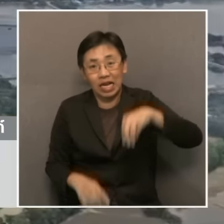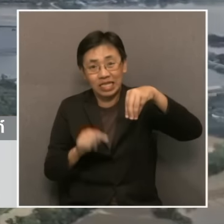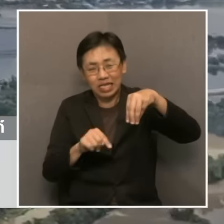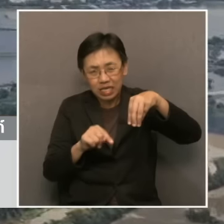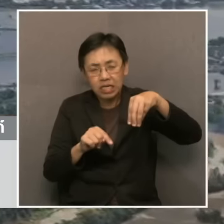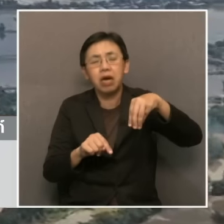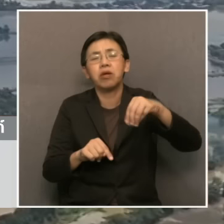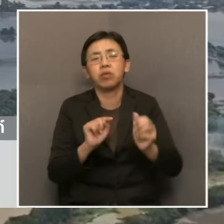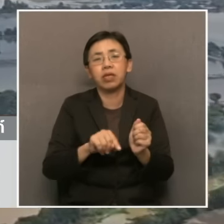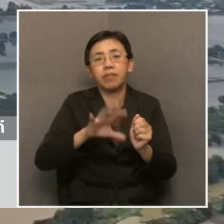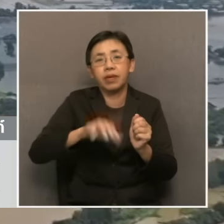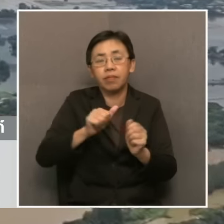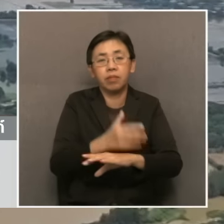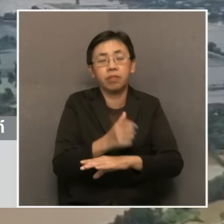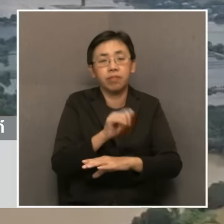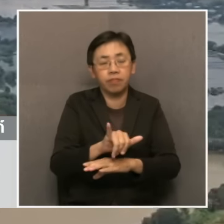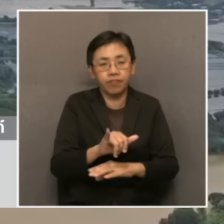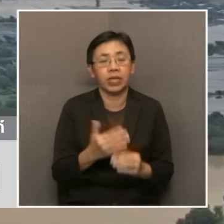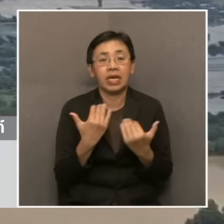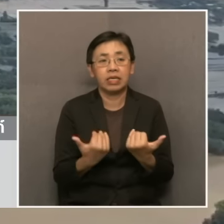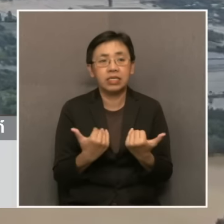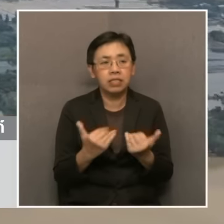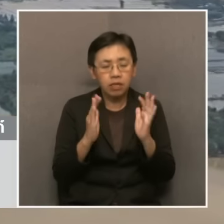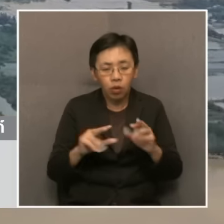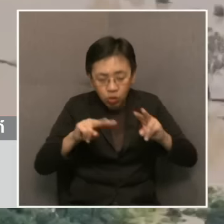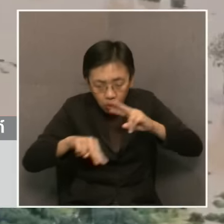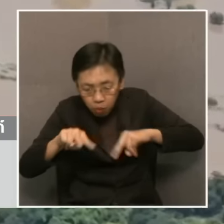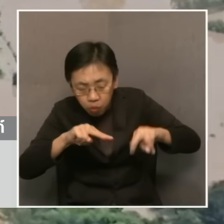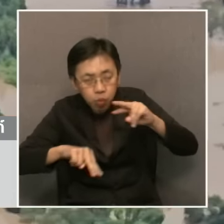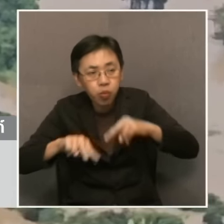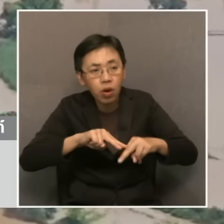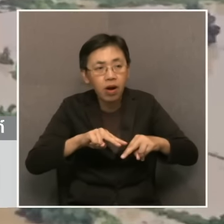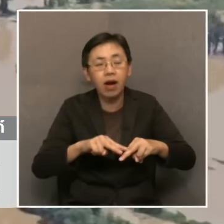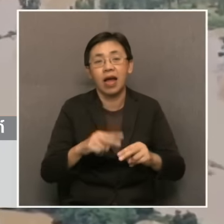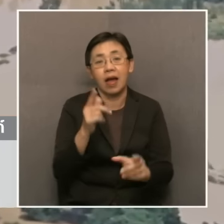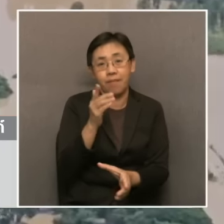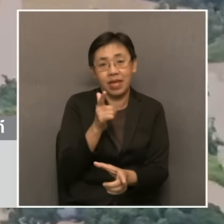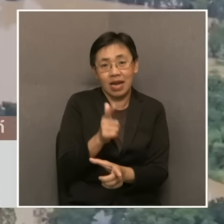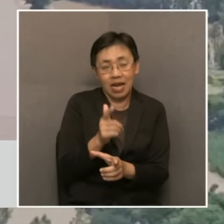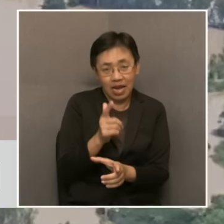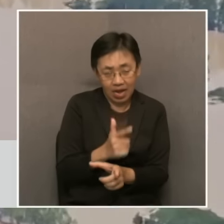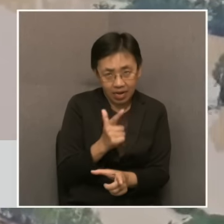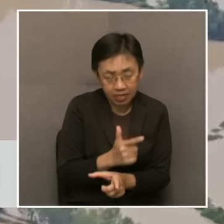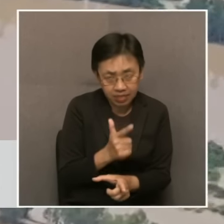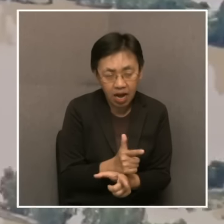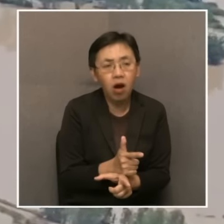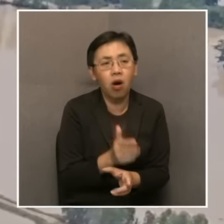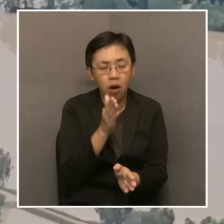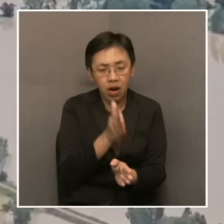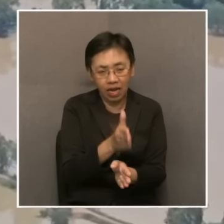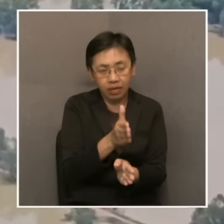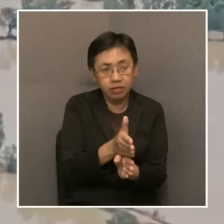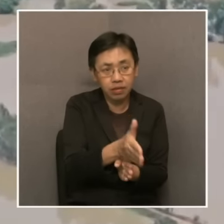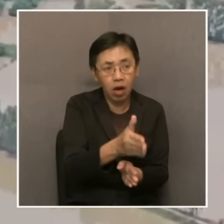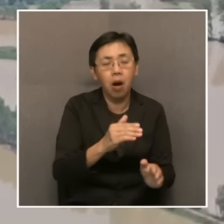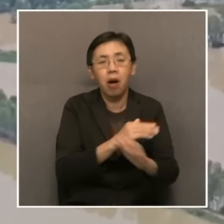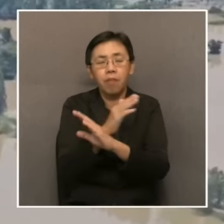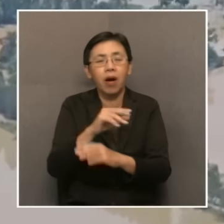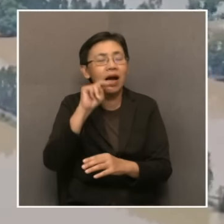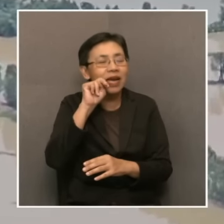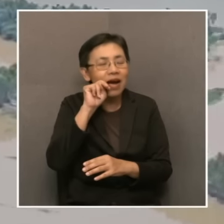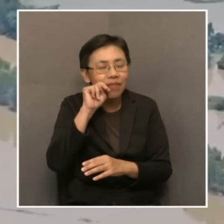าะเมืองซึ่งทางโยธาธิการและผังเมืองได้มีการจัดทำแผ่นเหล็กหรือบังเกอร์ป้องกันน้ำนะคะสูง1